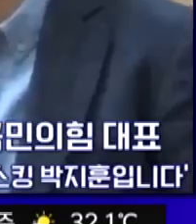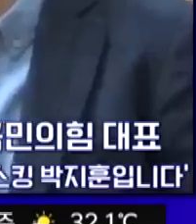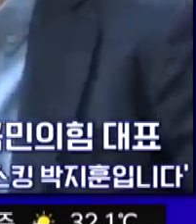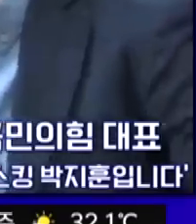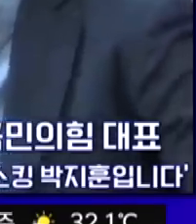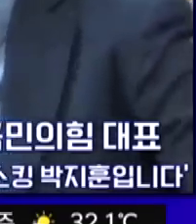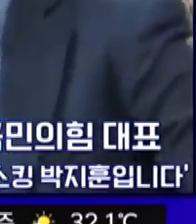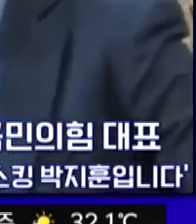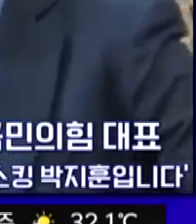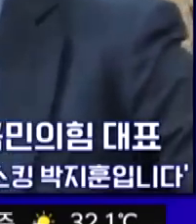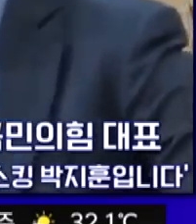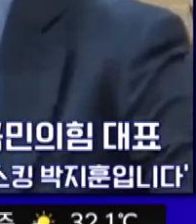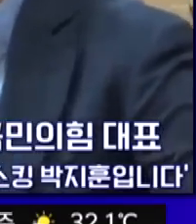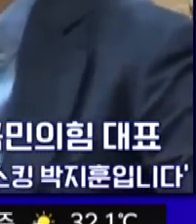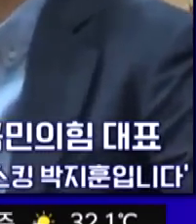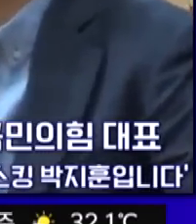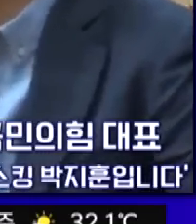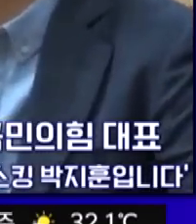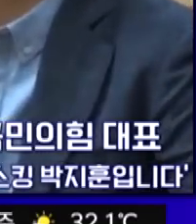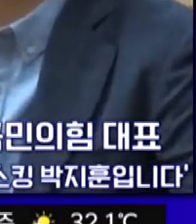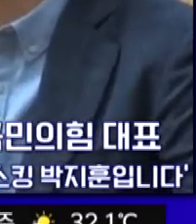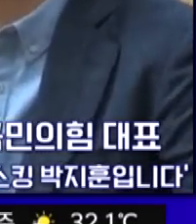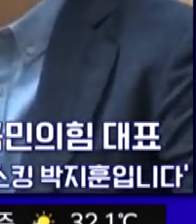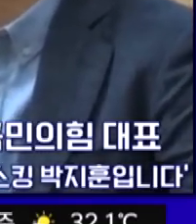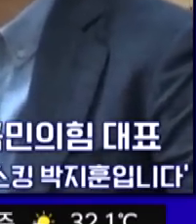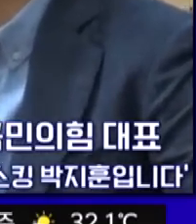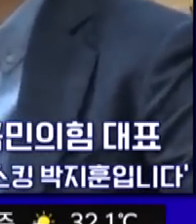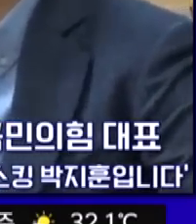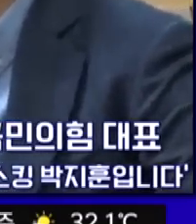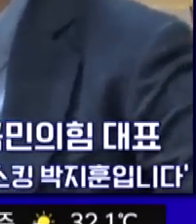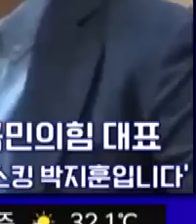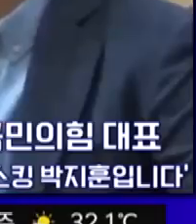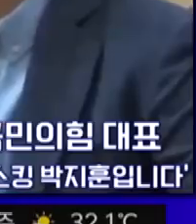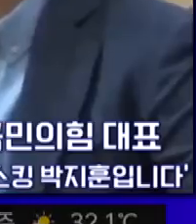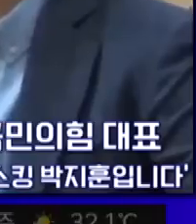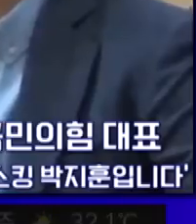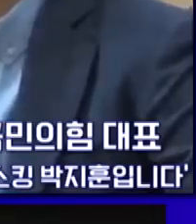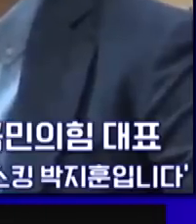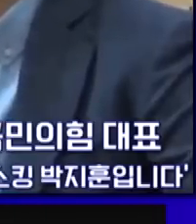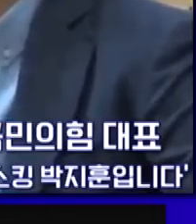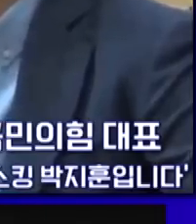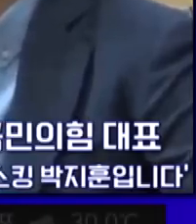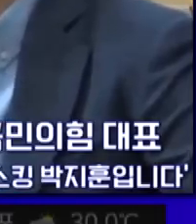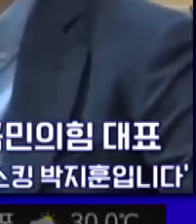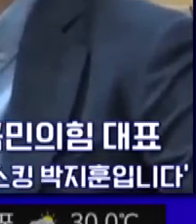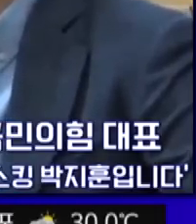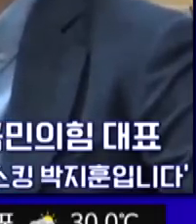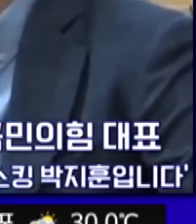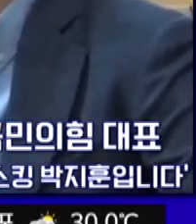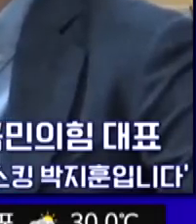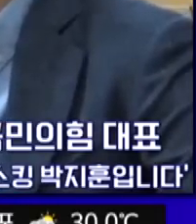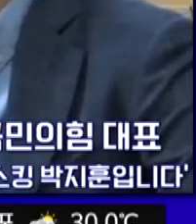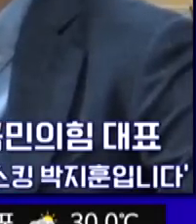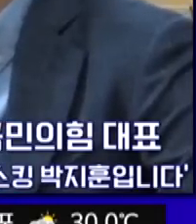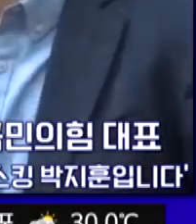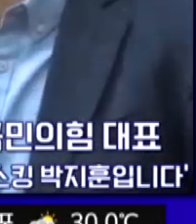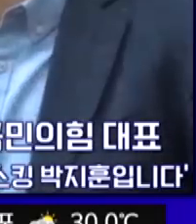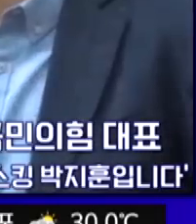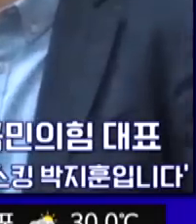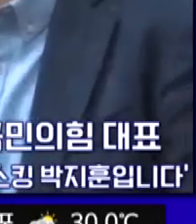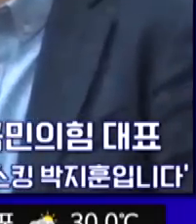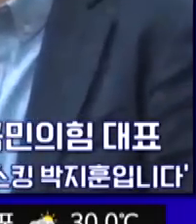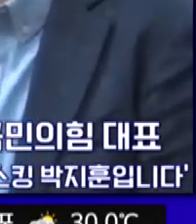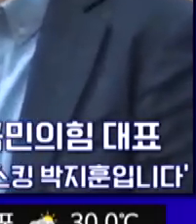거기서 어떤 의원인지 그 이상해서 밝히지 않았지만 생각나는 이번에 하나밖에 없거든요 이런 거죠 애초에 수사가 지금 7개월째